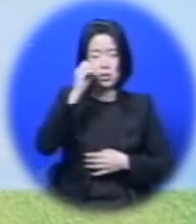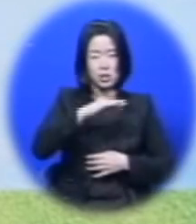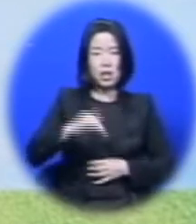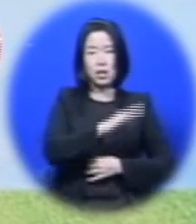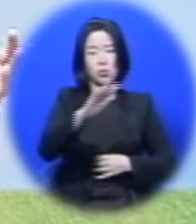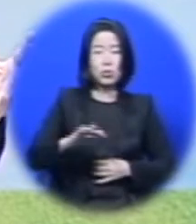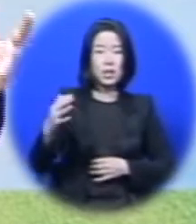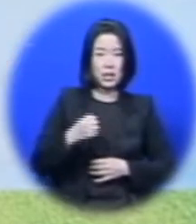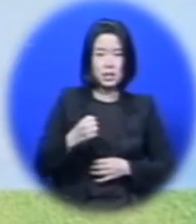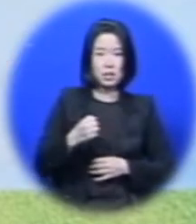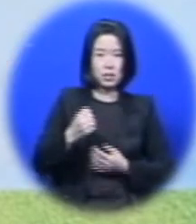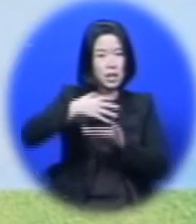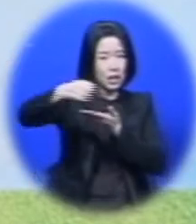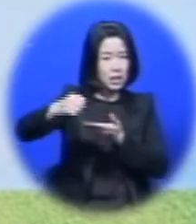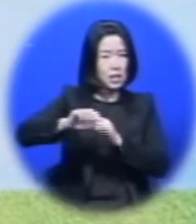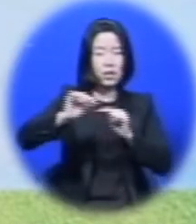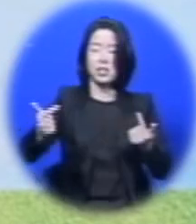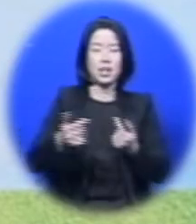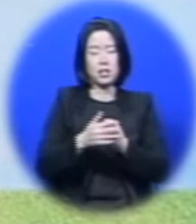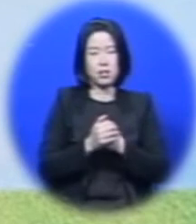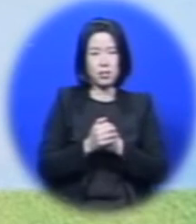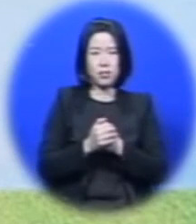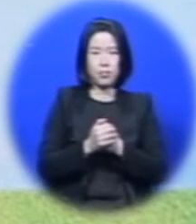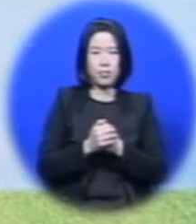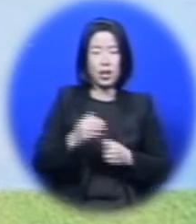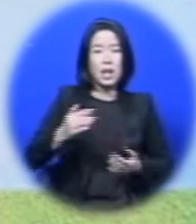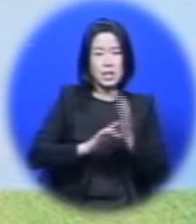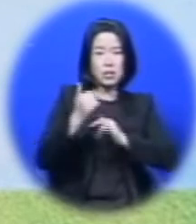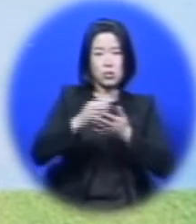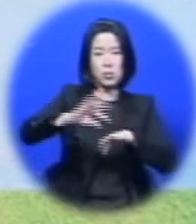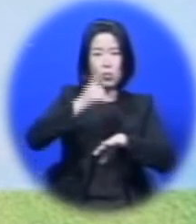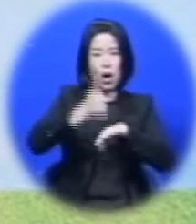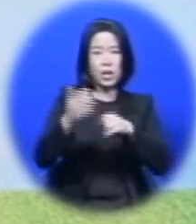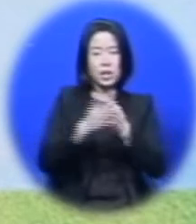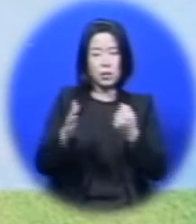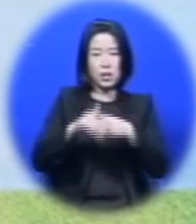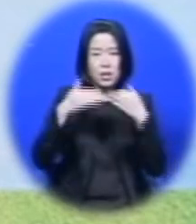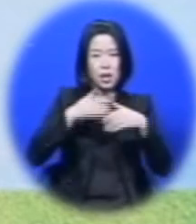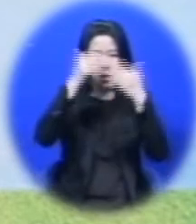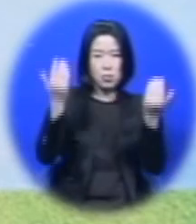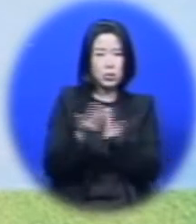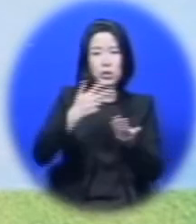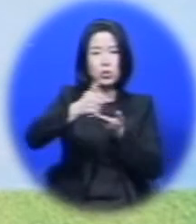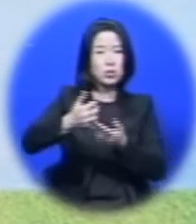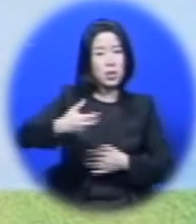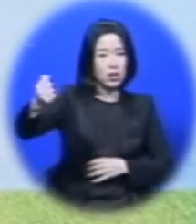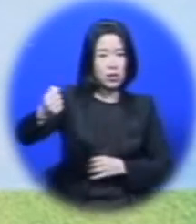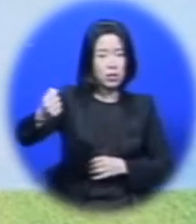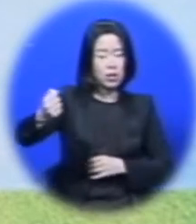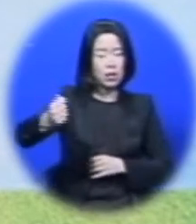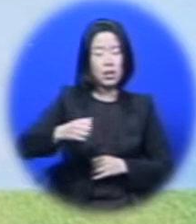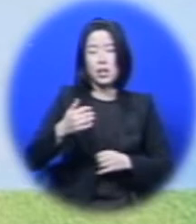우리 것을 가져가시려고 하시는 게 아닙니다. 예수님이 왕이시니까 내 모든 것 다 주님의 것입니다.